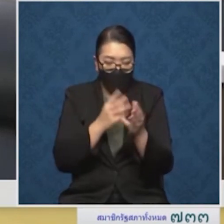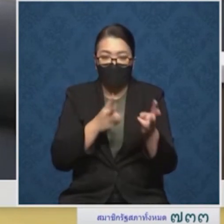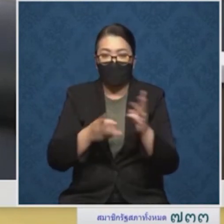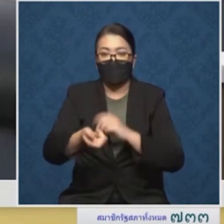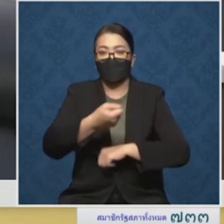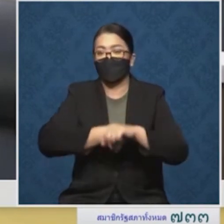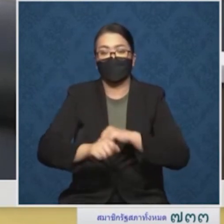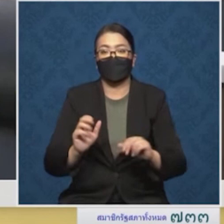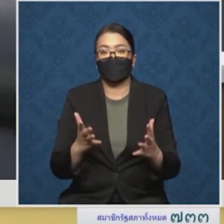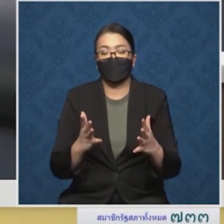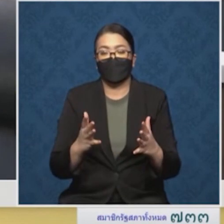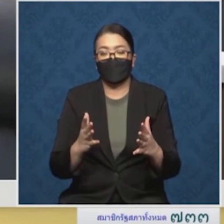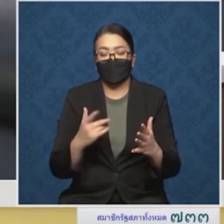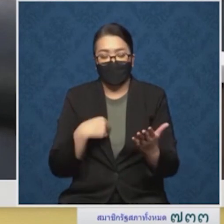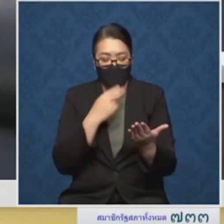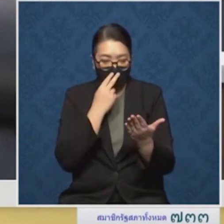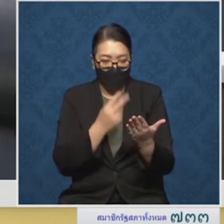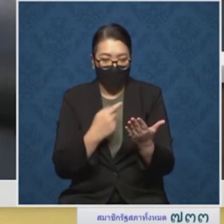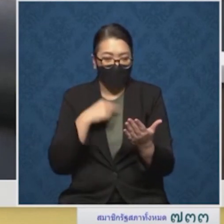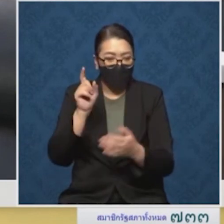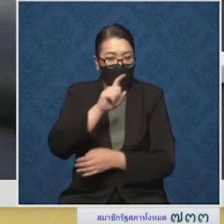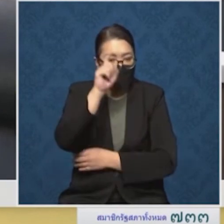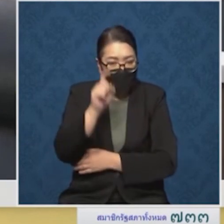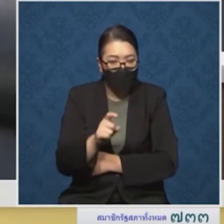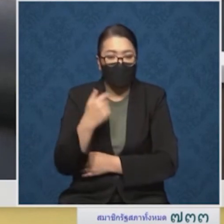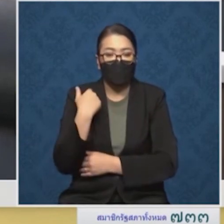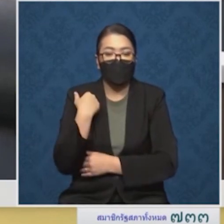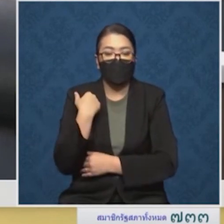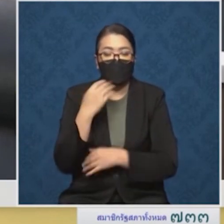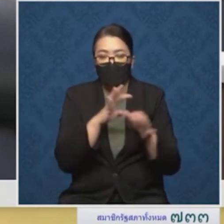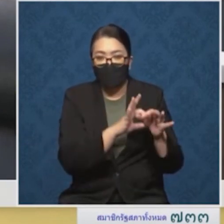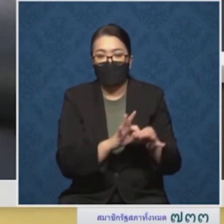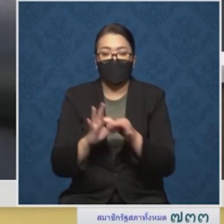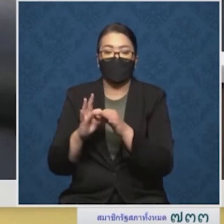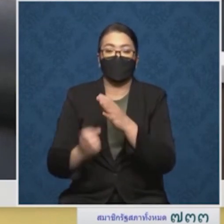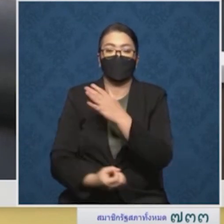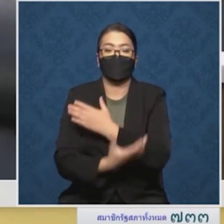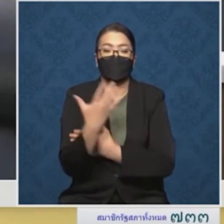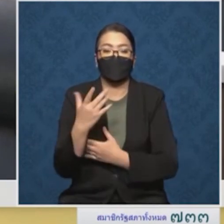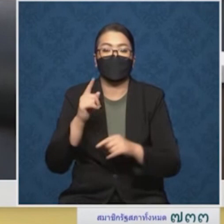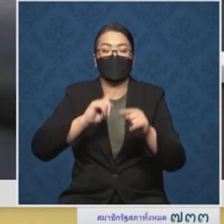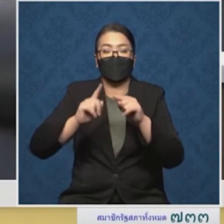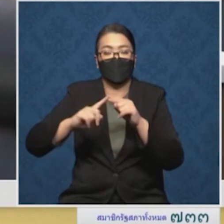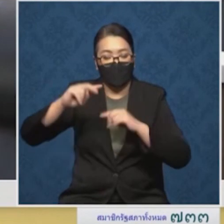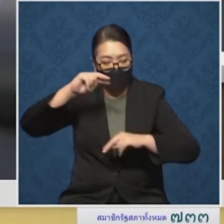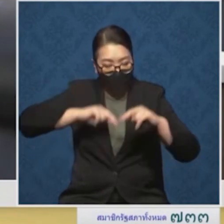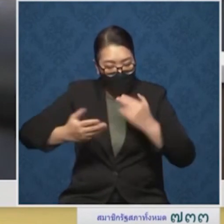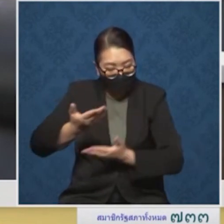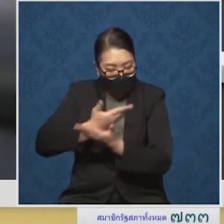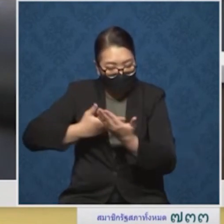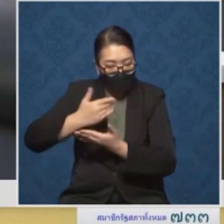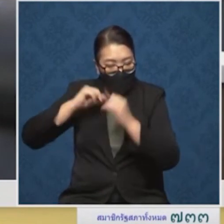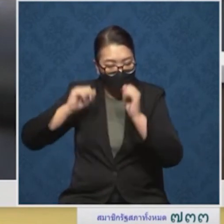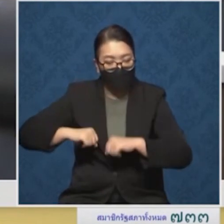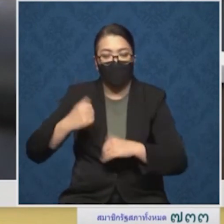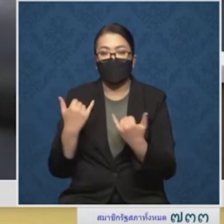ิบิต่อมัทำใหเกิดข้อสงสัยจึงนำมาสู่การทจะตองหาดกาสหารือในวันนี้ประเด็นแรกท